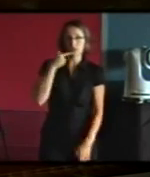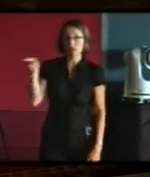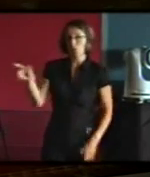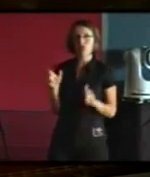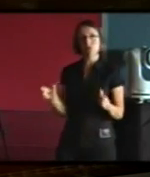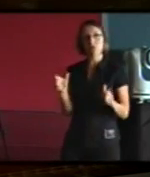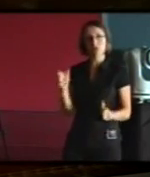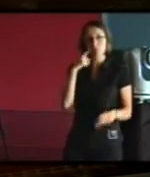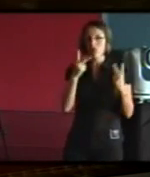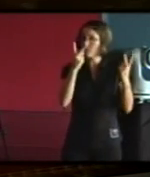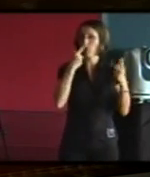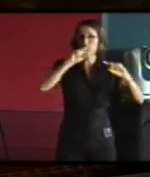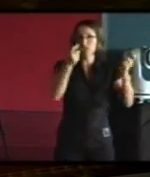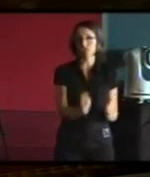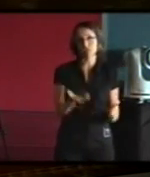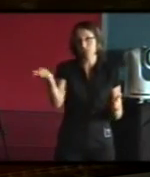valeur